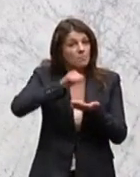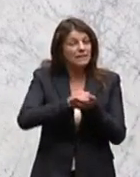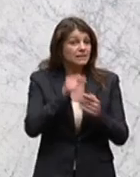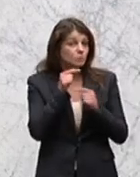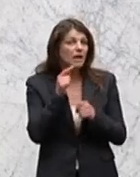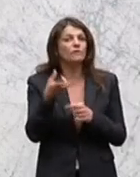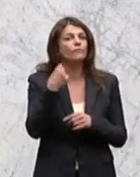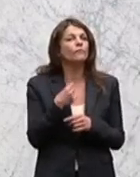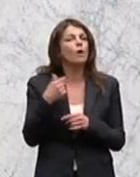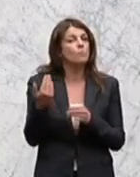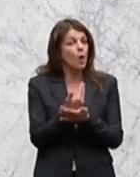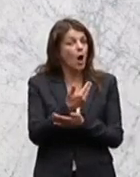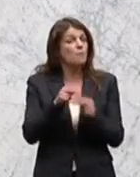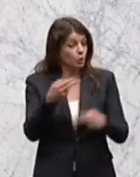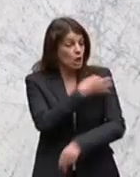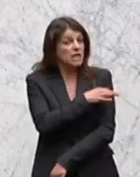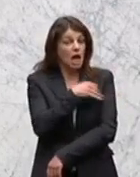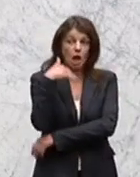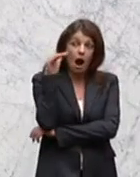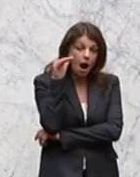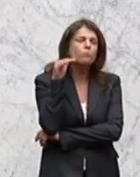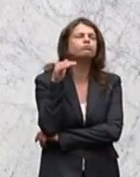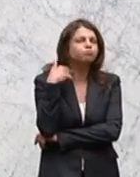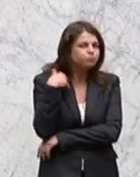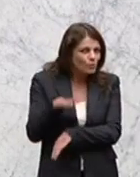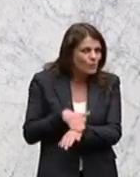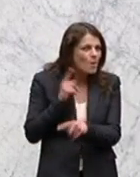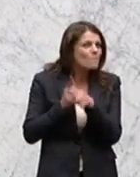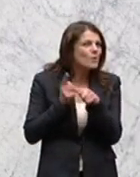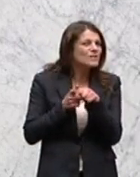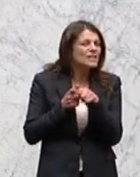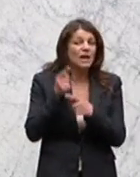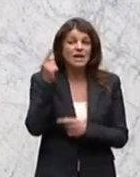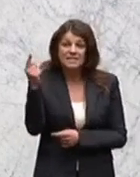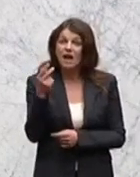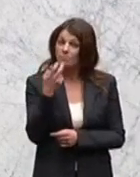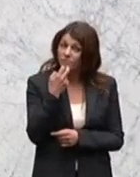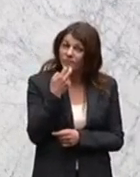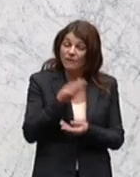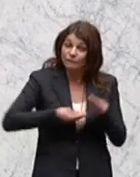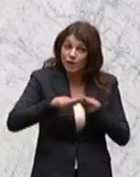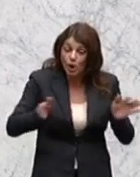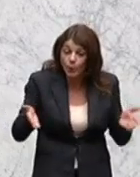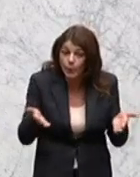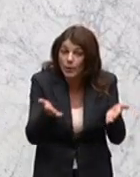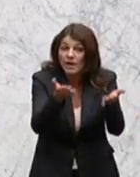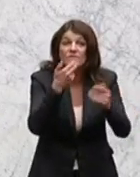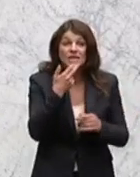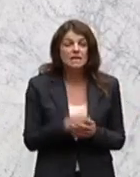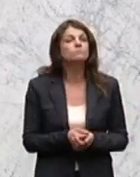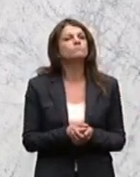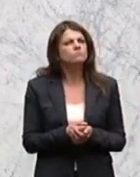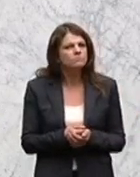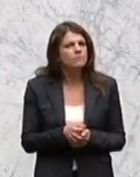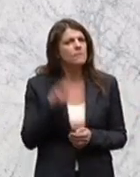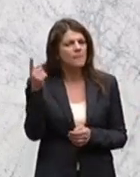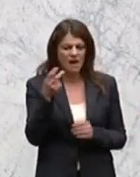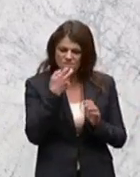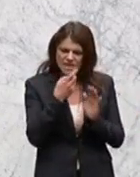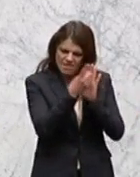Flughafens. Jetzt kommt tatsächlich der Arbeitsinspektor auf Kontrollbesuch und verlangt vom Unternehmer, dass umgebaut